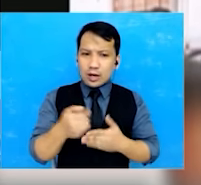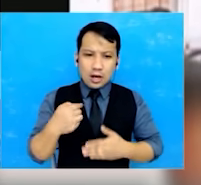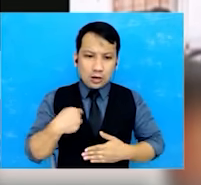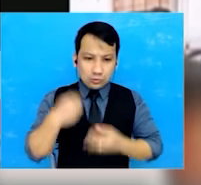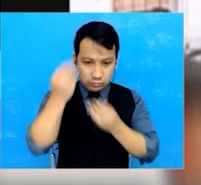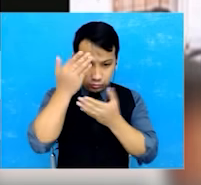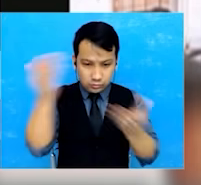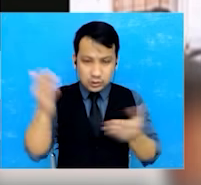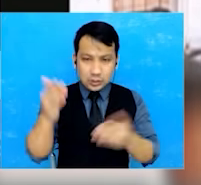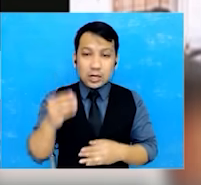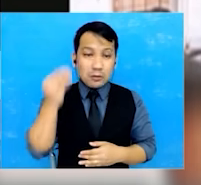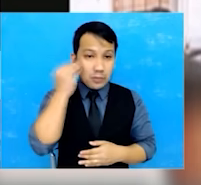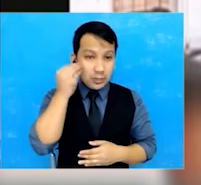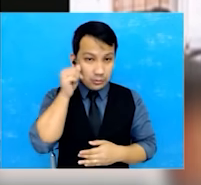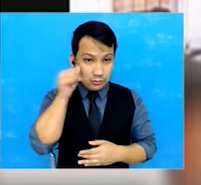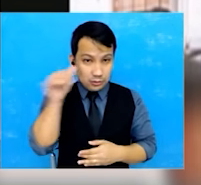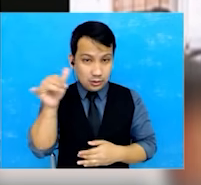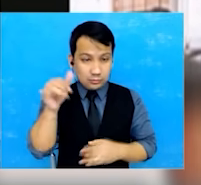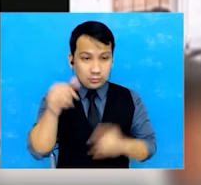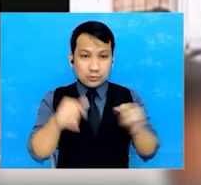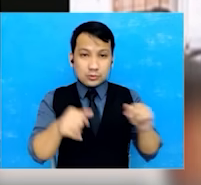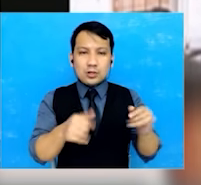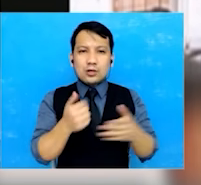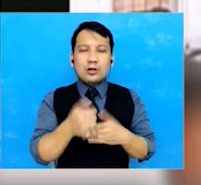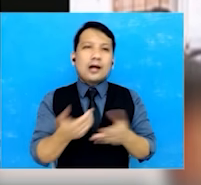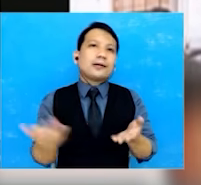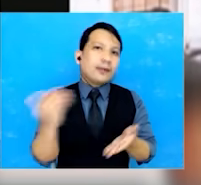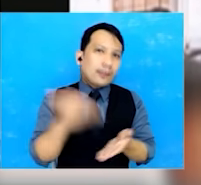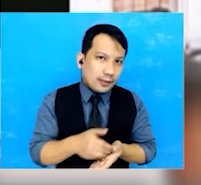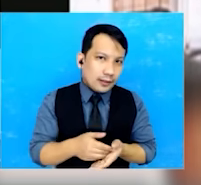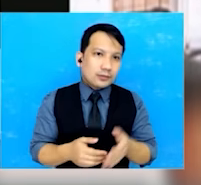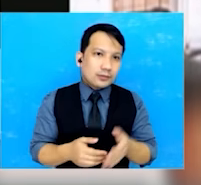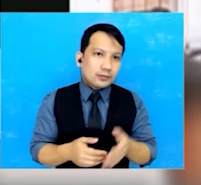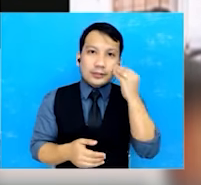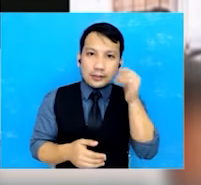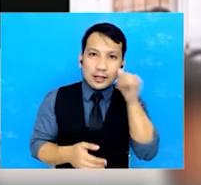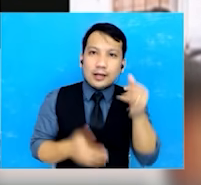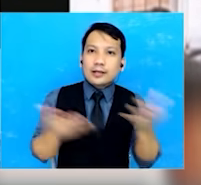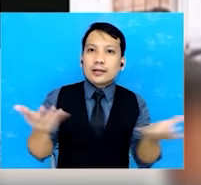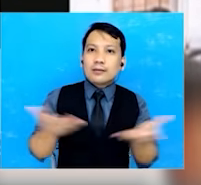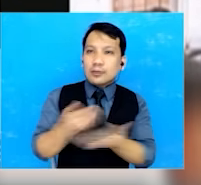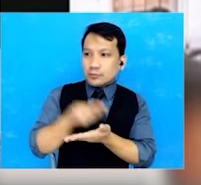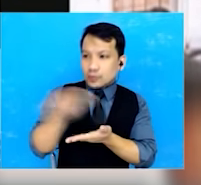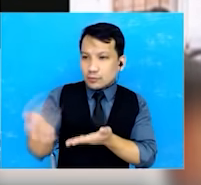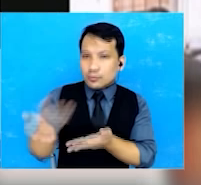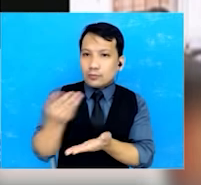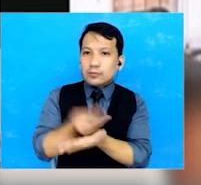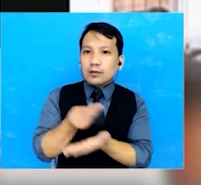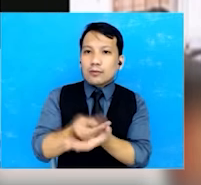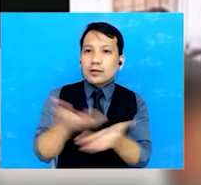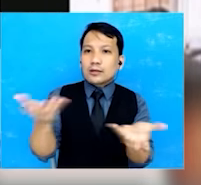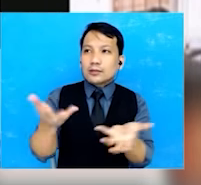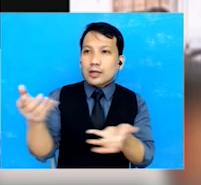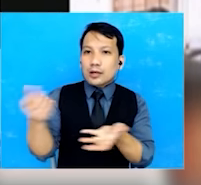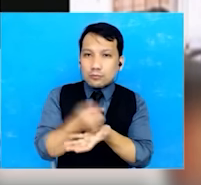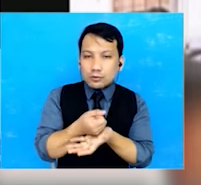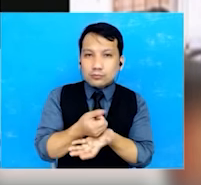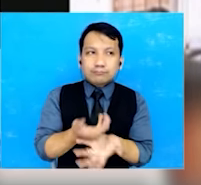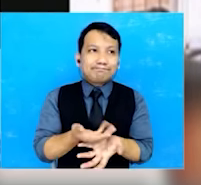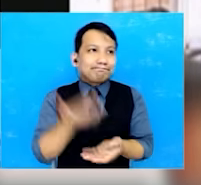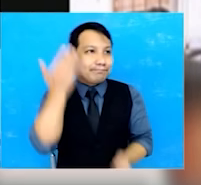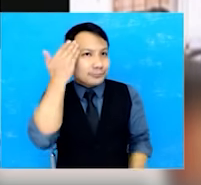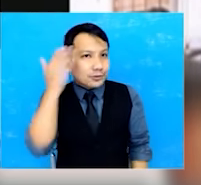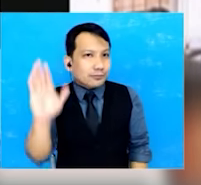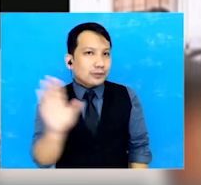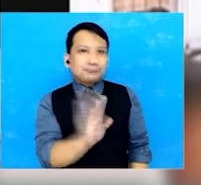Yang. Michael Yang na naman. Binigyan ko ng pera. Saan mo kinuha ni Michael Yang yan? Hindi ko po alam kung saan na